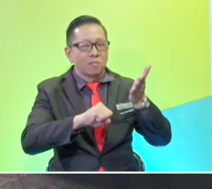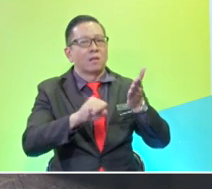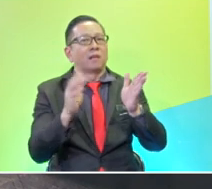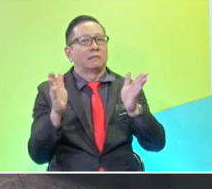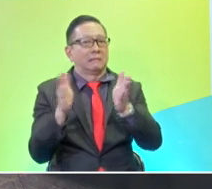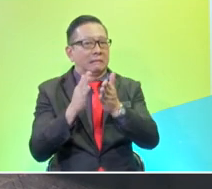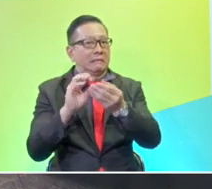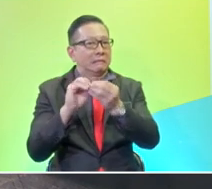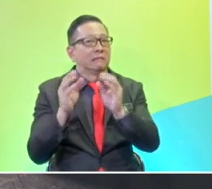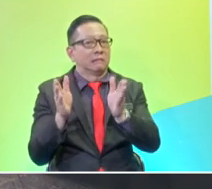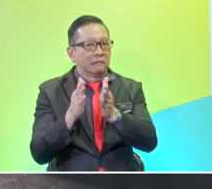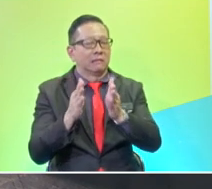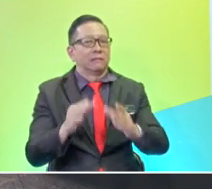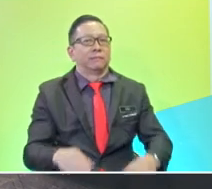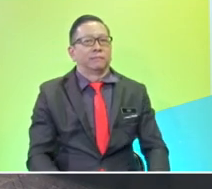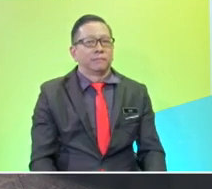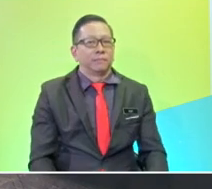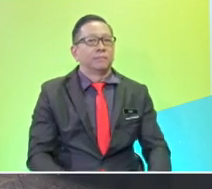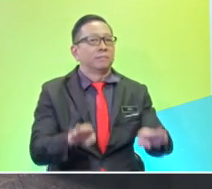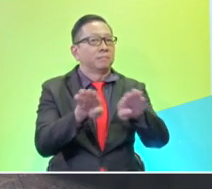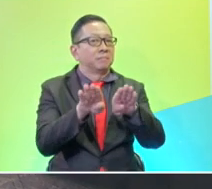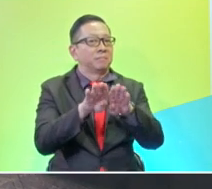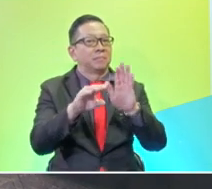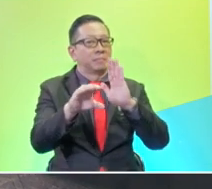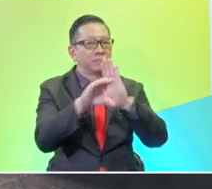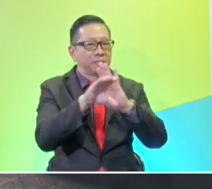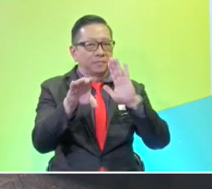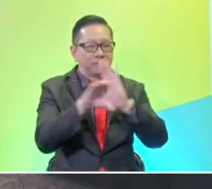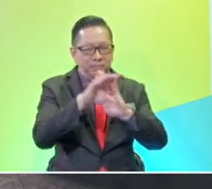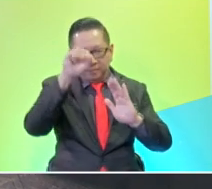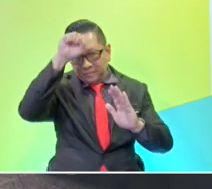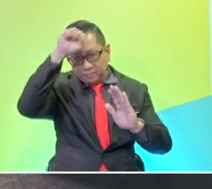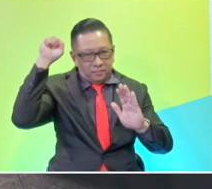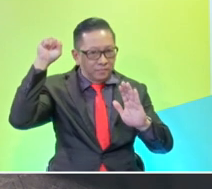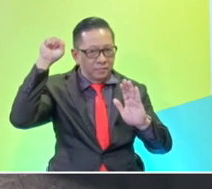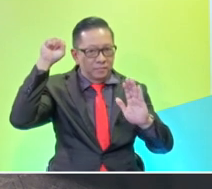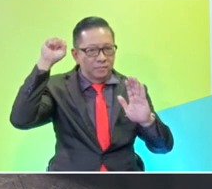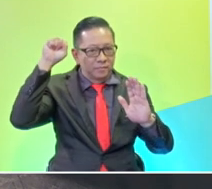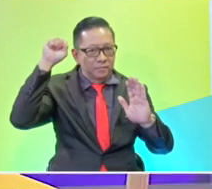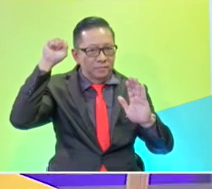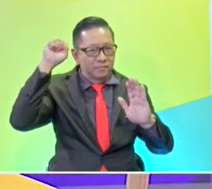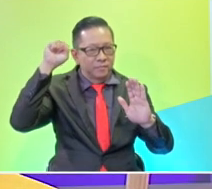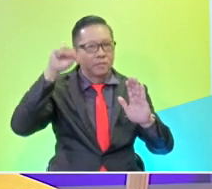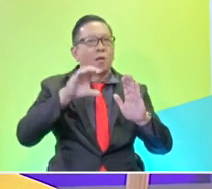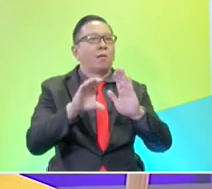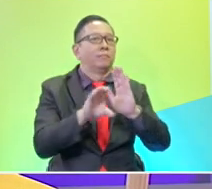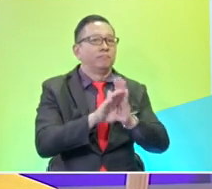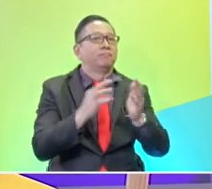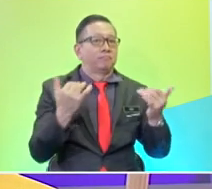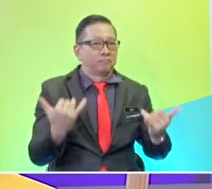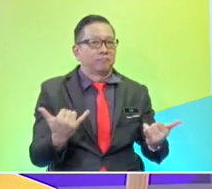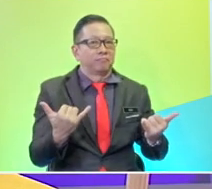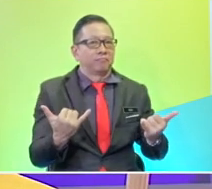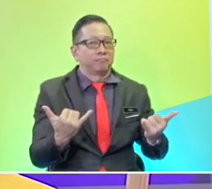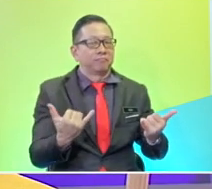paling mudah lah paling asasnya sebagai contoh dulu untuk sound dan Oke contohnya aja tulis